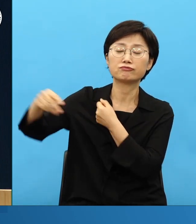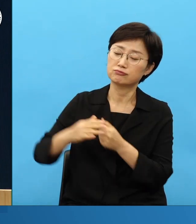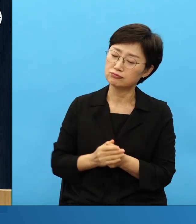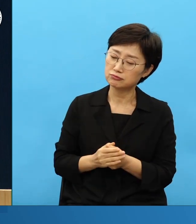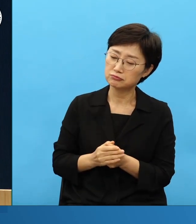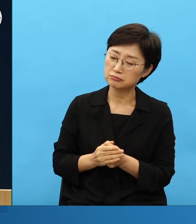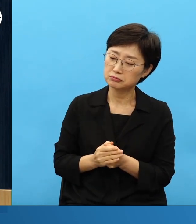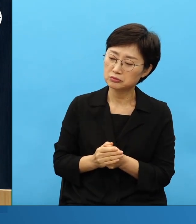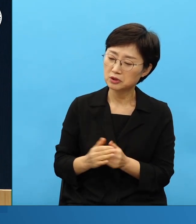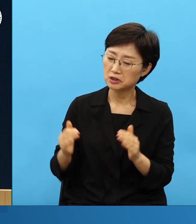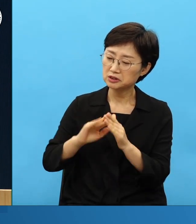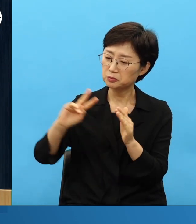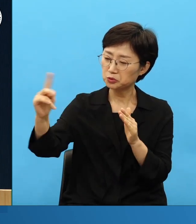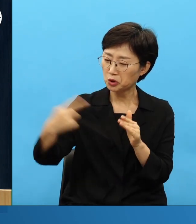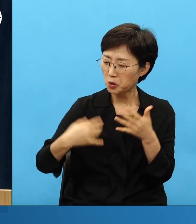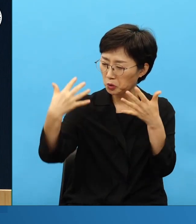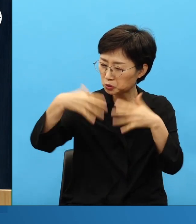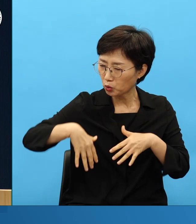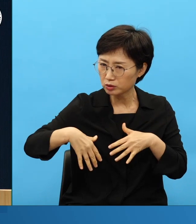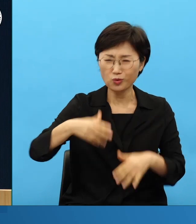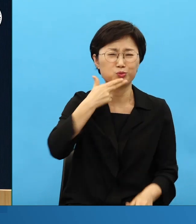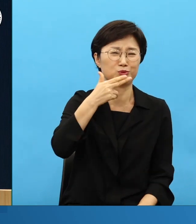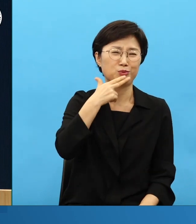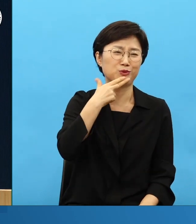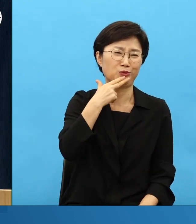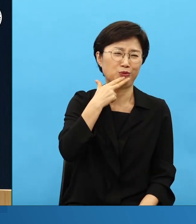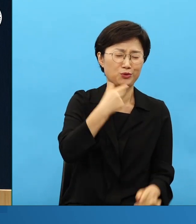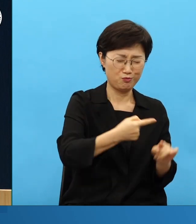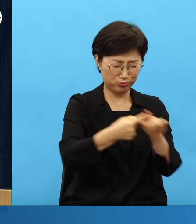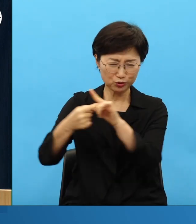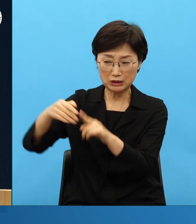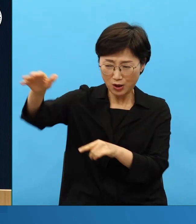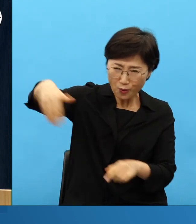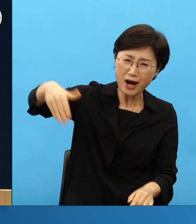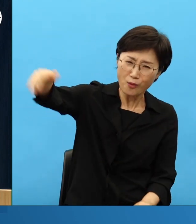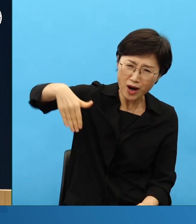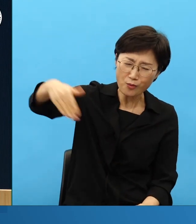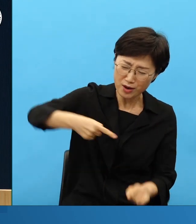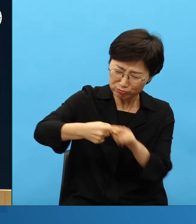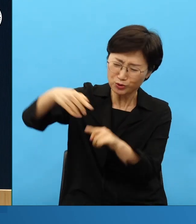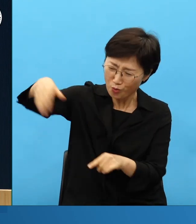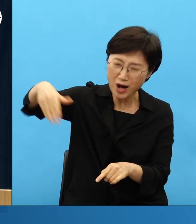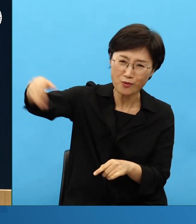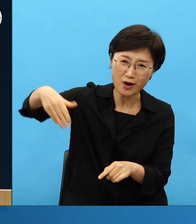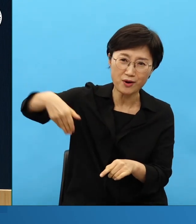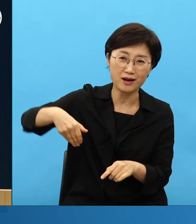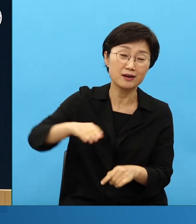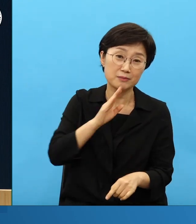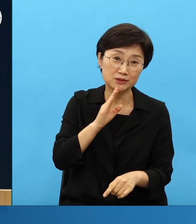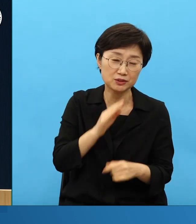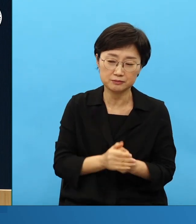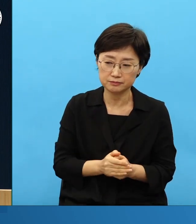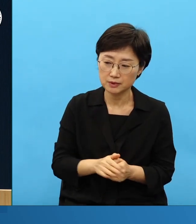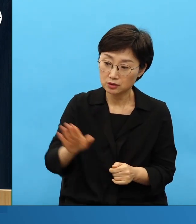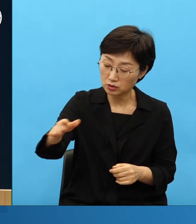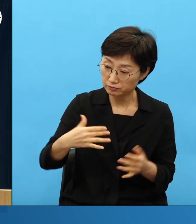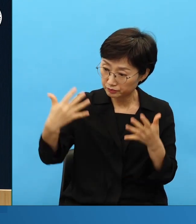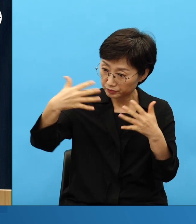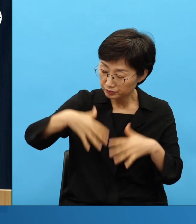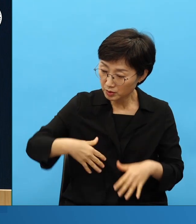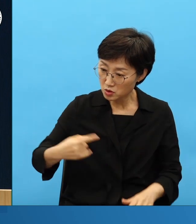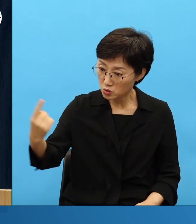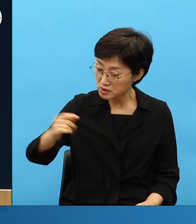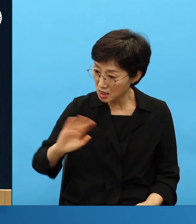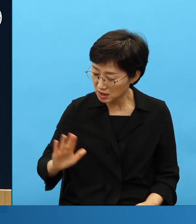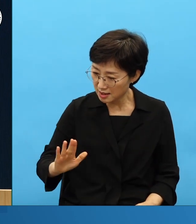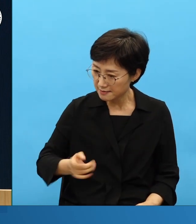friend outside and they're wandering around, as long as that child comes back in, you'll forgive him for it. 이제 뭐 몇 시까지 오라 그러니까 안 오면 니는 끝이다